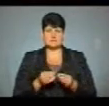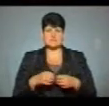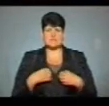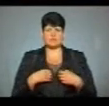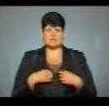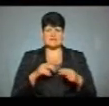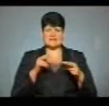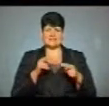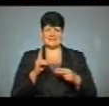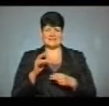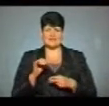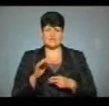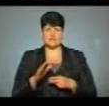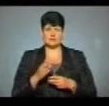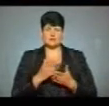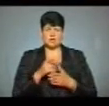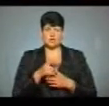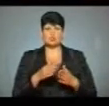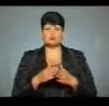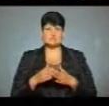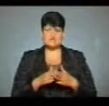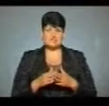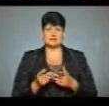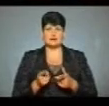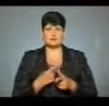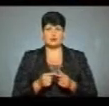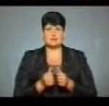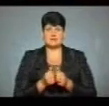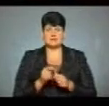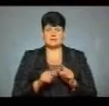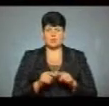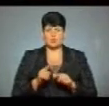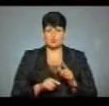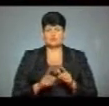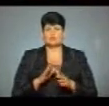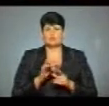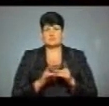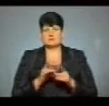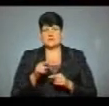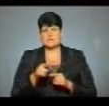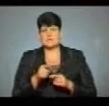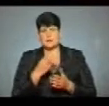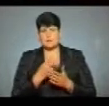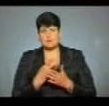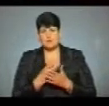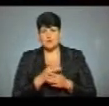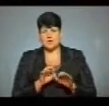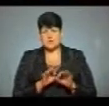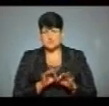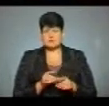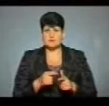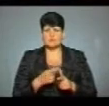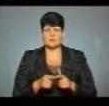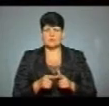вони є його сусідами, а також близькими родичами, що призведе до зміни їхніх показів або взагалі